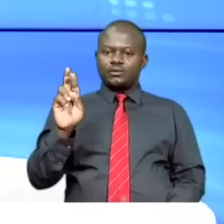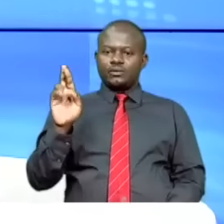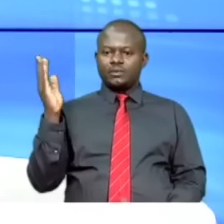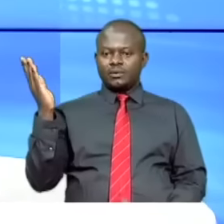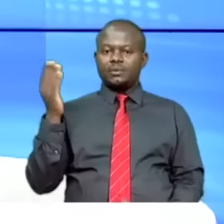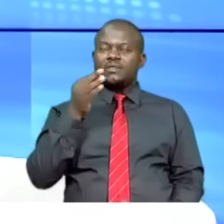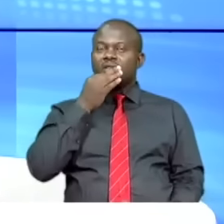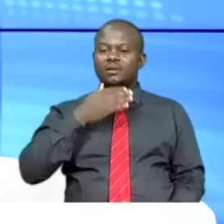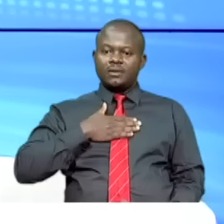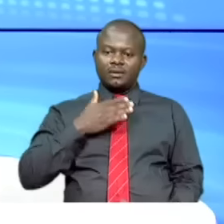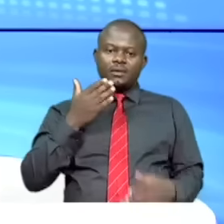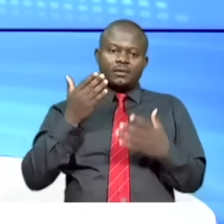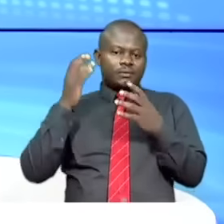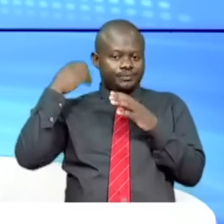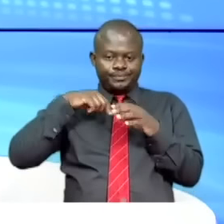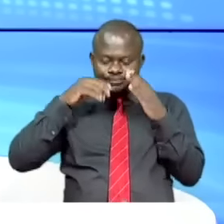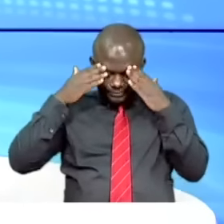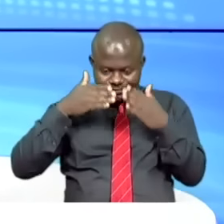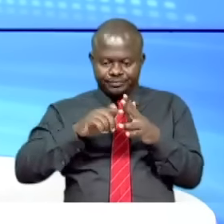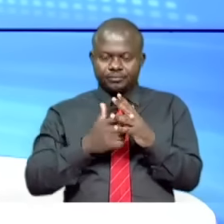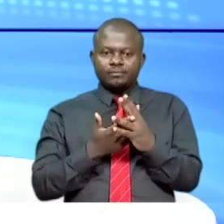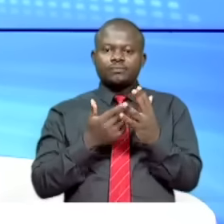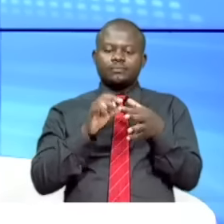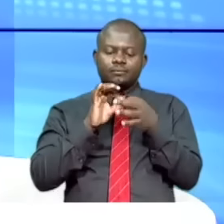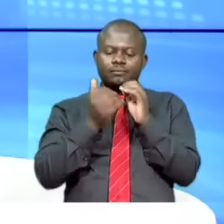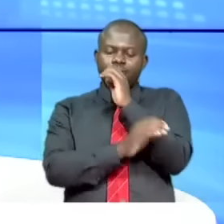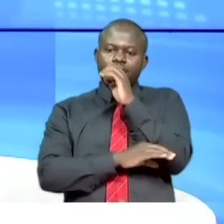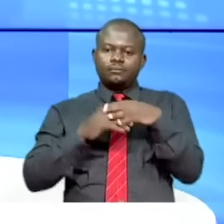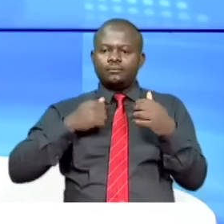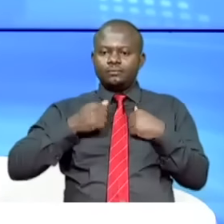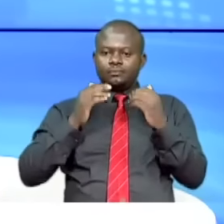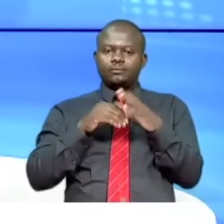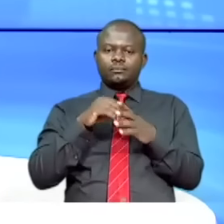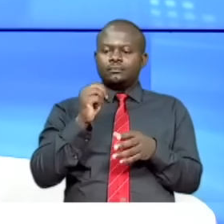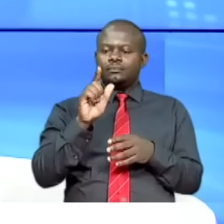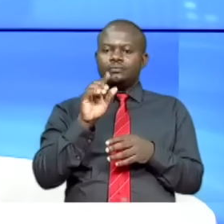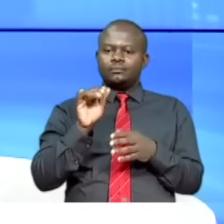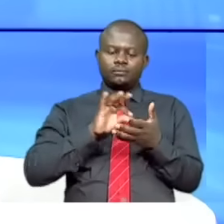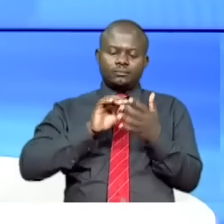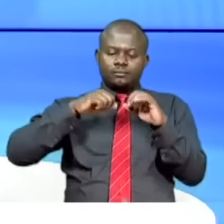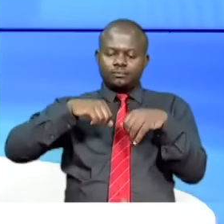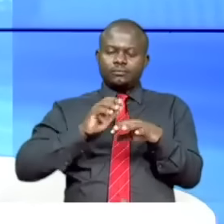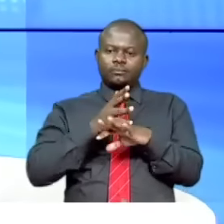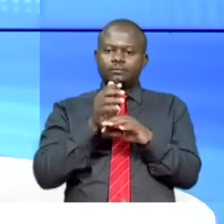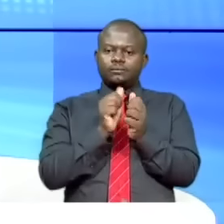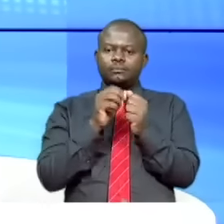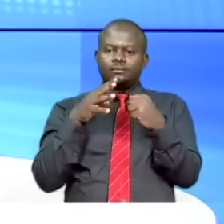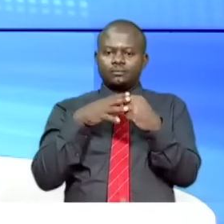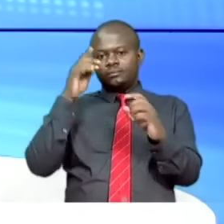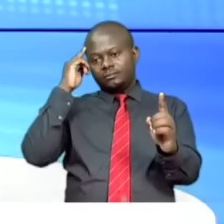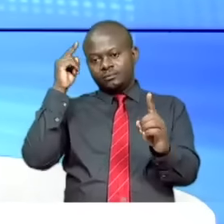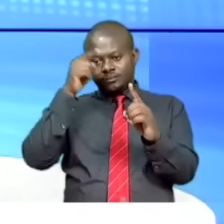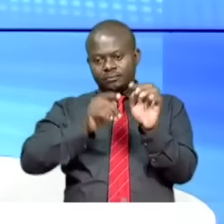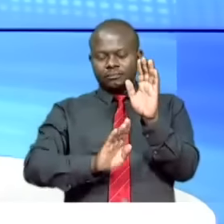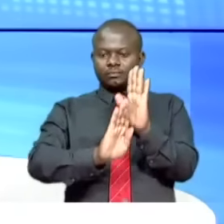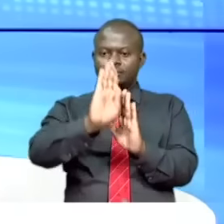Imbuto. Amakuru yacu reka tuyahere ku bubanyi n'amahanga, aho u Rwanda na Mali basinyanye amasezerano agera kuri 19 agamije